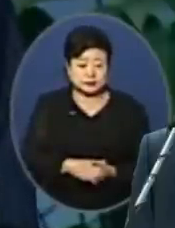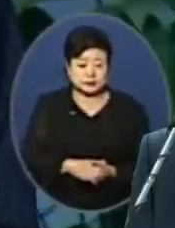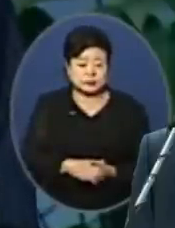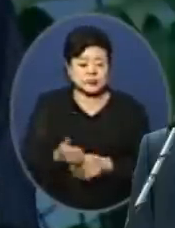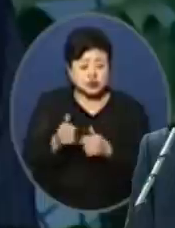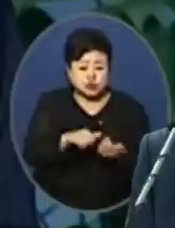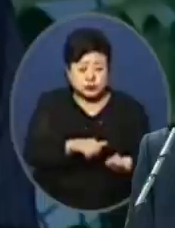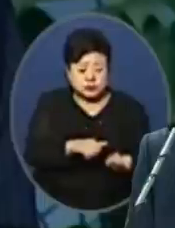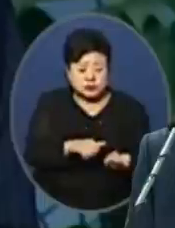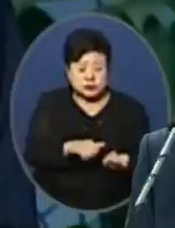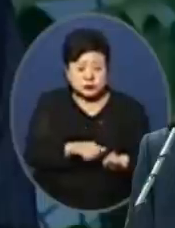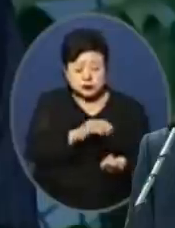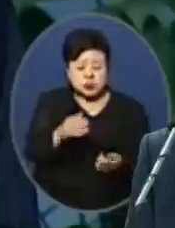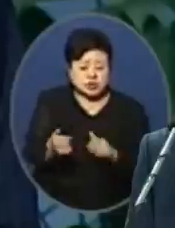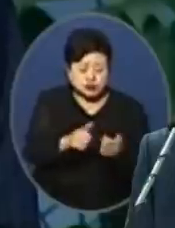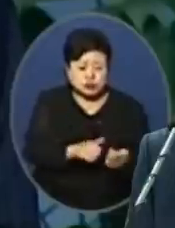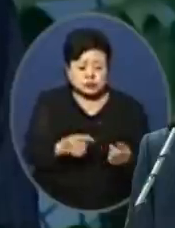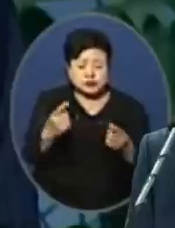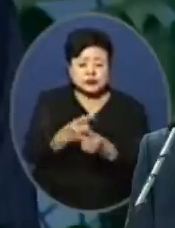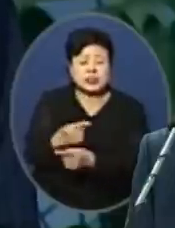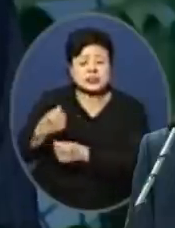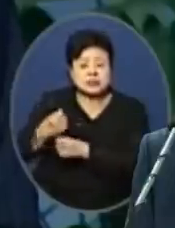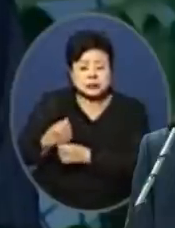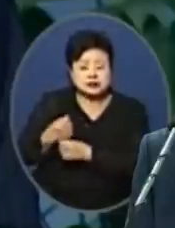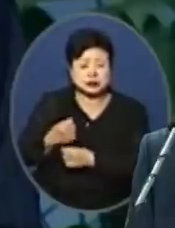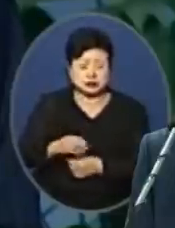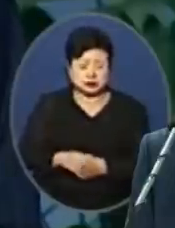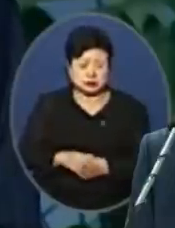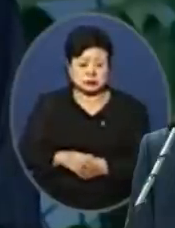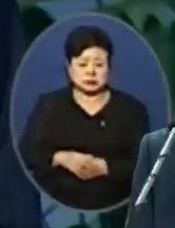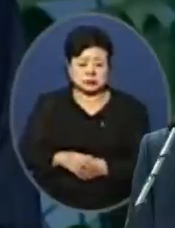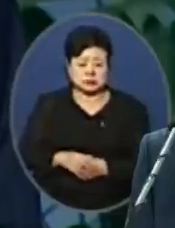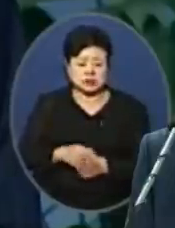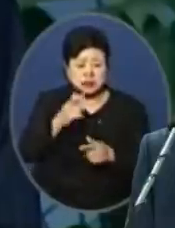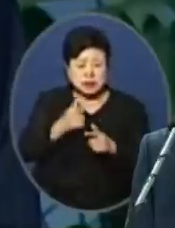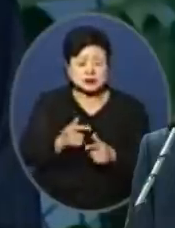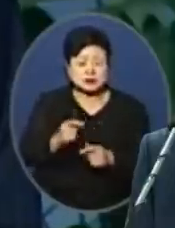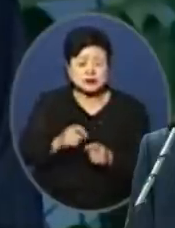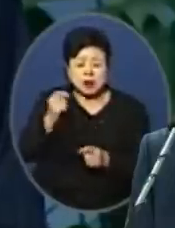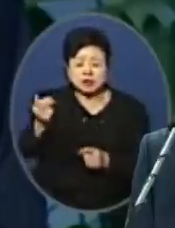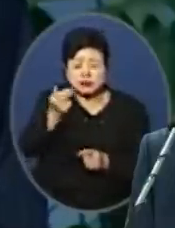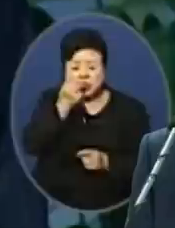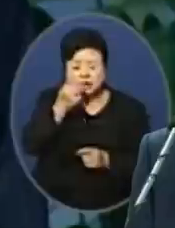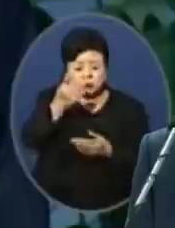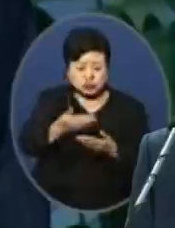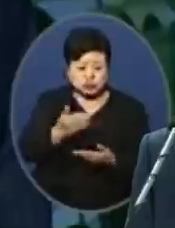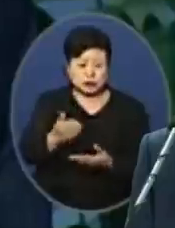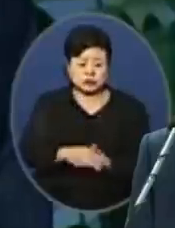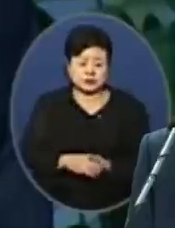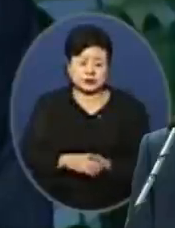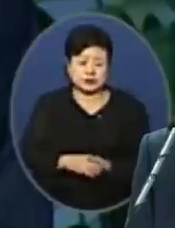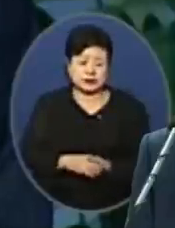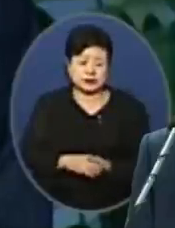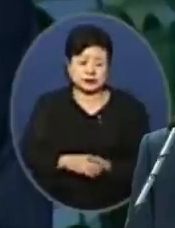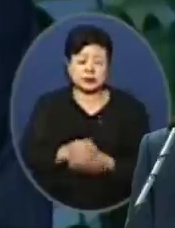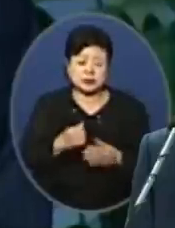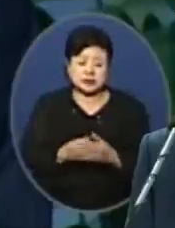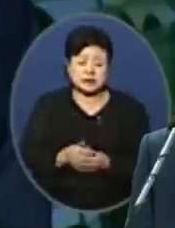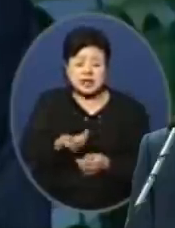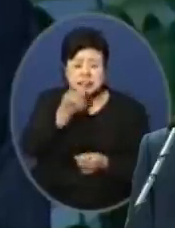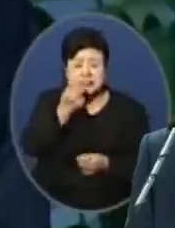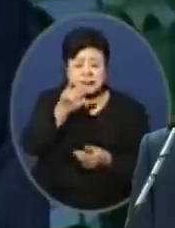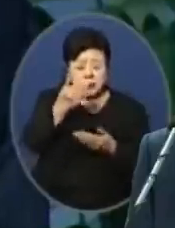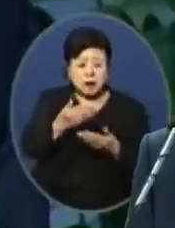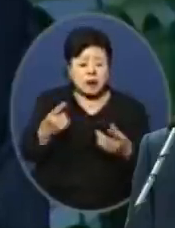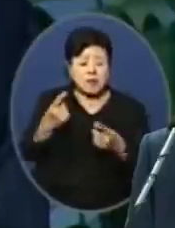그의 죽음은 우리의 죽음을 대신 짊어지고 당신의 영원한 생명을 주신 것입니다. 그러므로